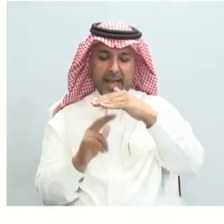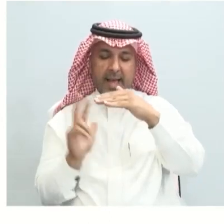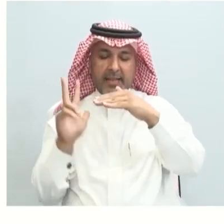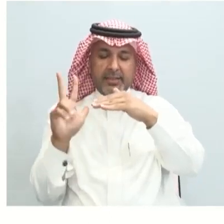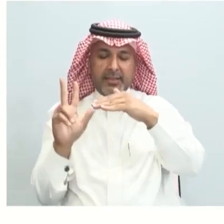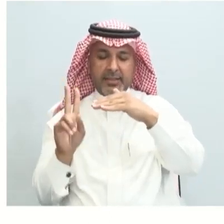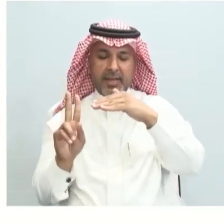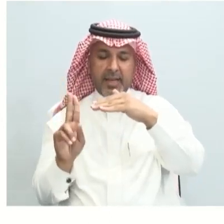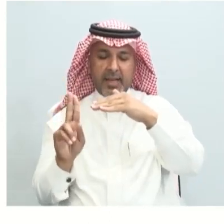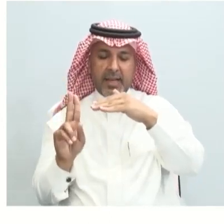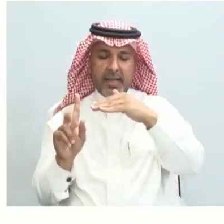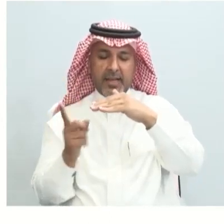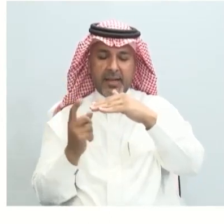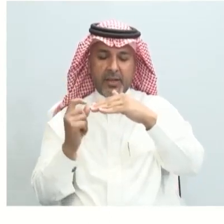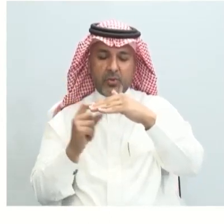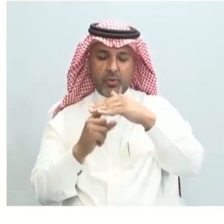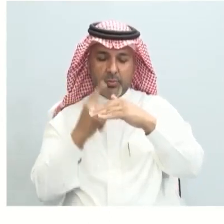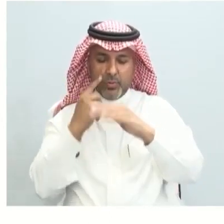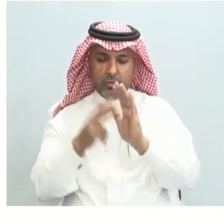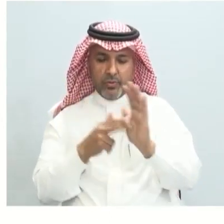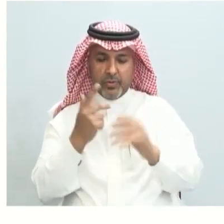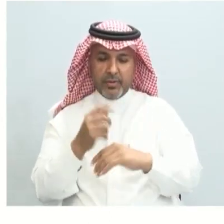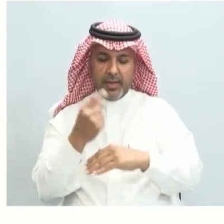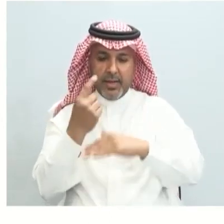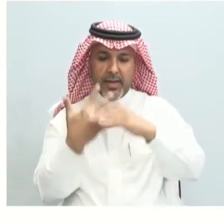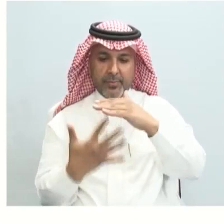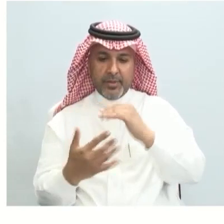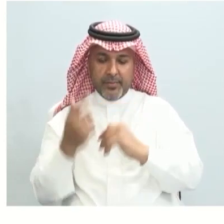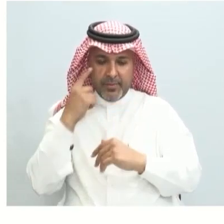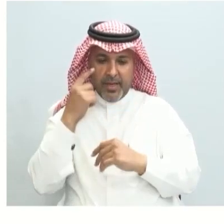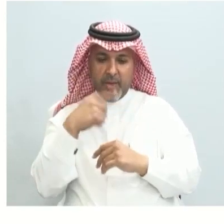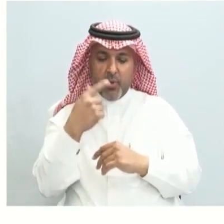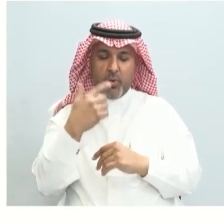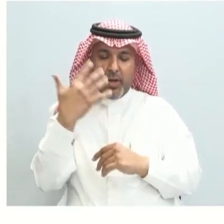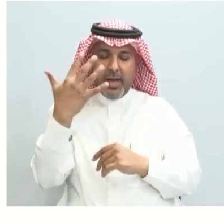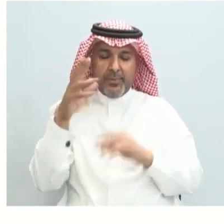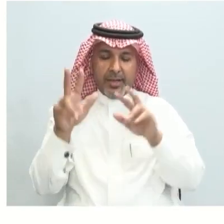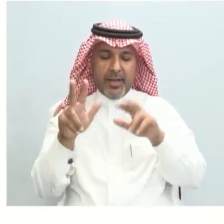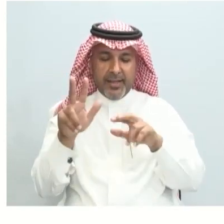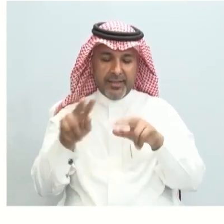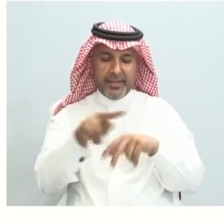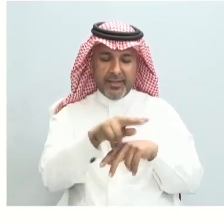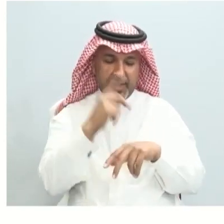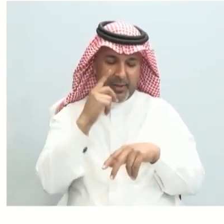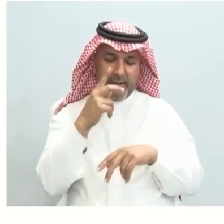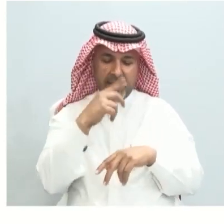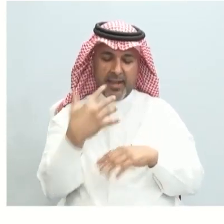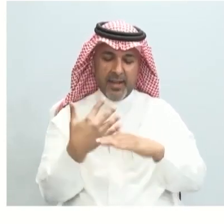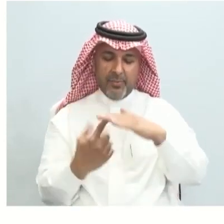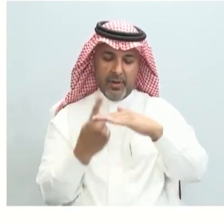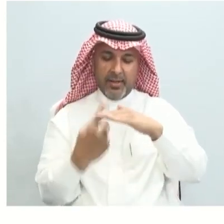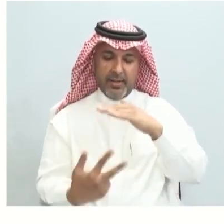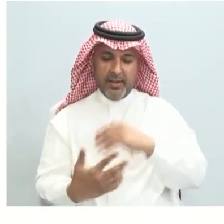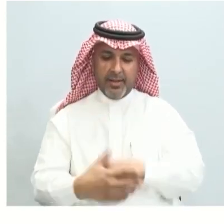يعني بهذا الشكل فأنا هنا بقول 1/كم 1/5 1/5 يعني ممكن نقول 0.2